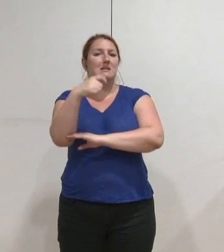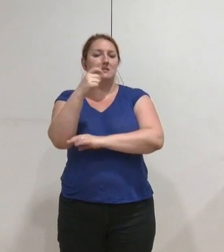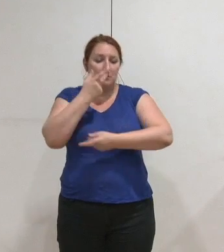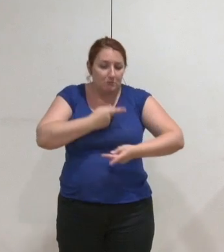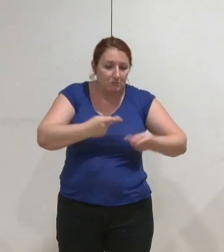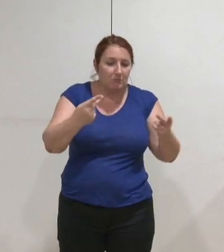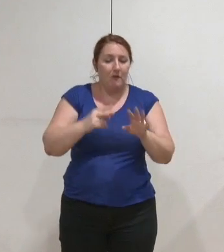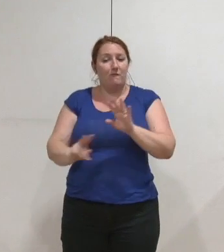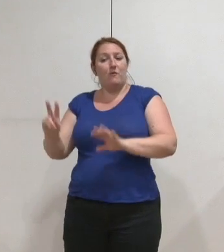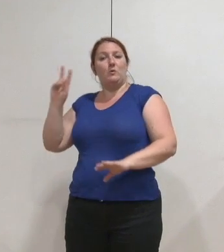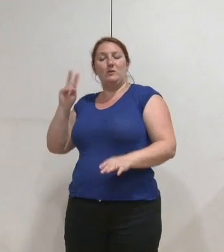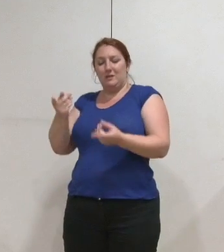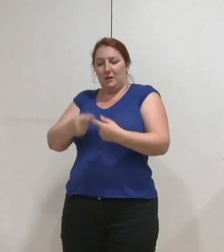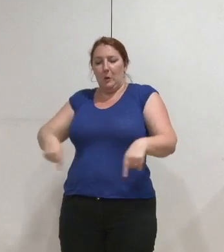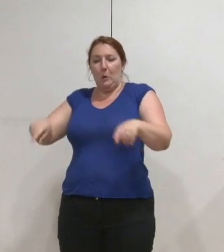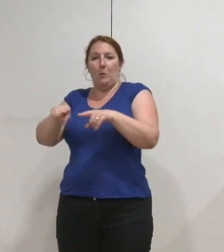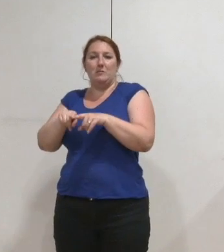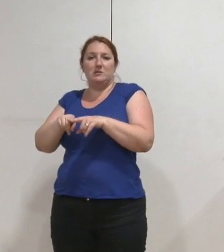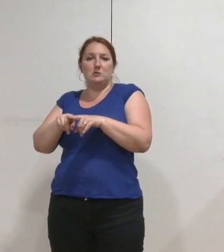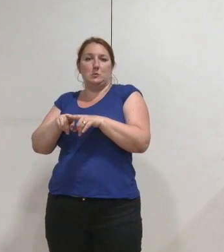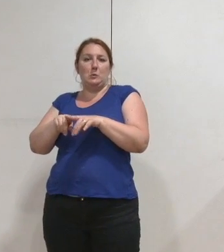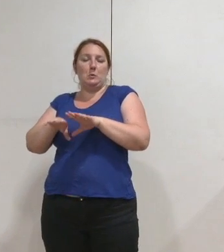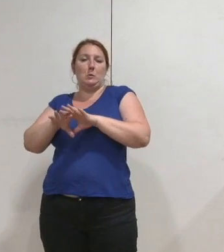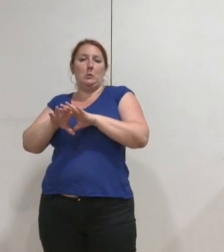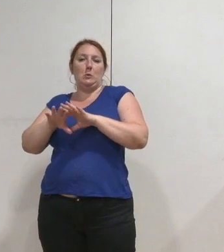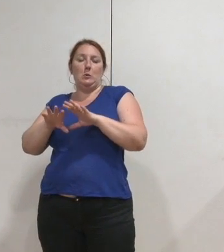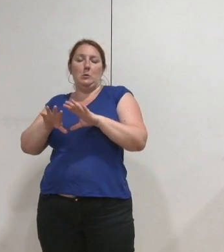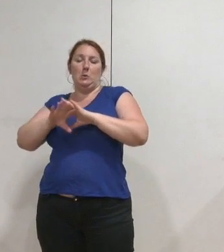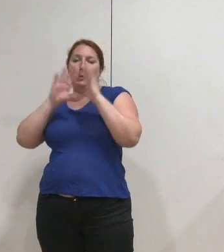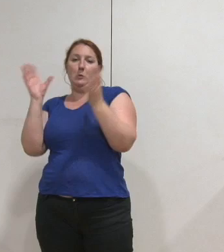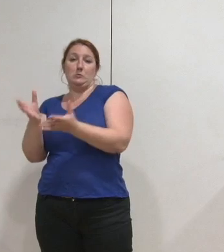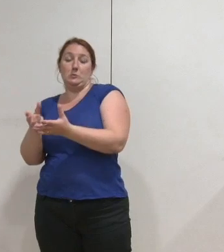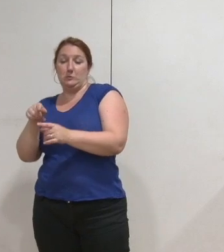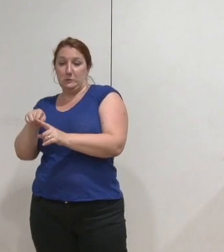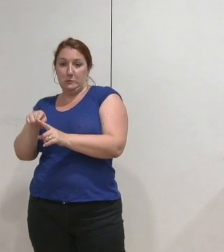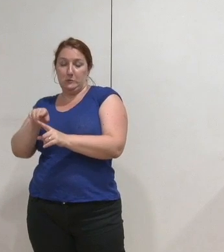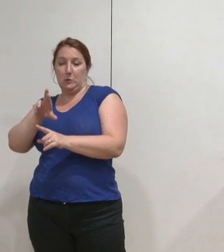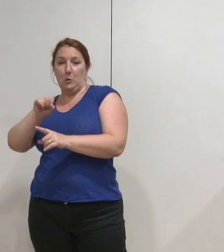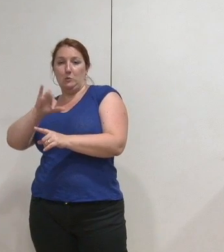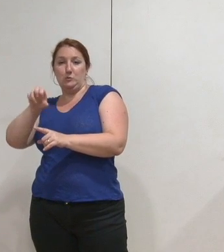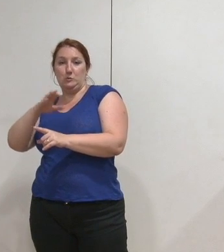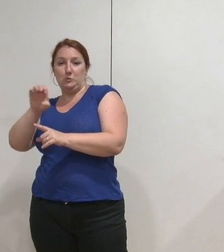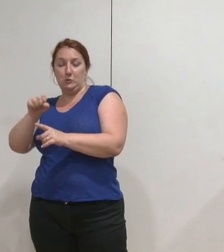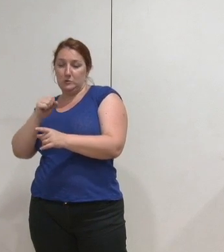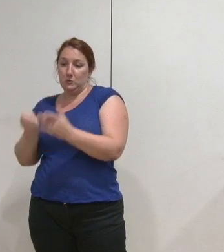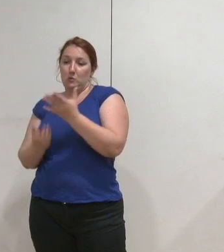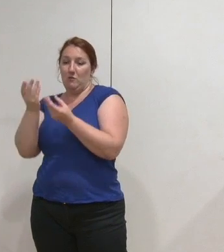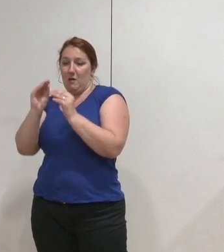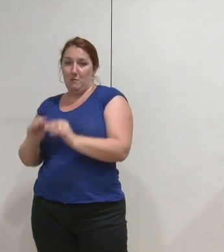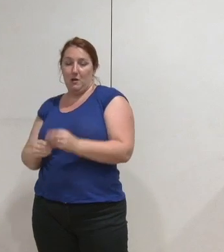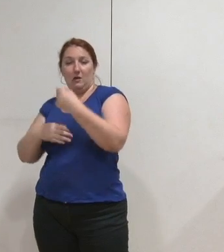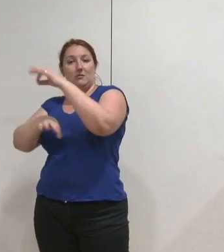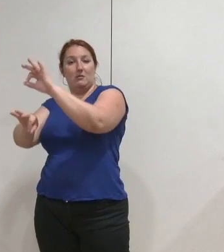dernier aux membres de la commission ressources qui ont reçu les nouvelles maquettes rectifié de ces erreurs ainsi que les projets d'amendement